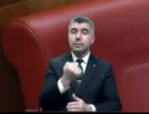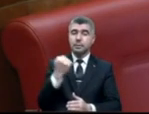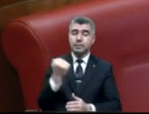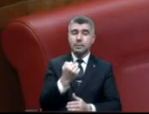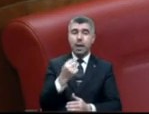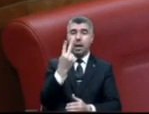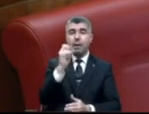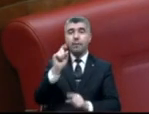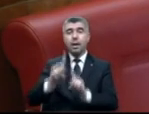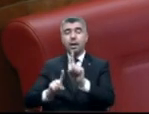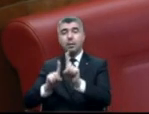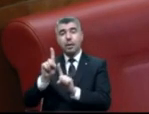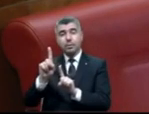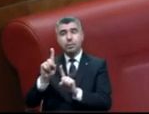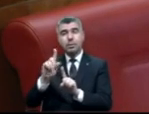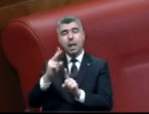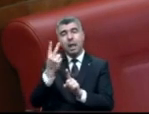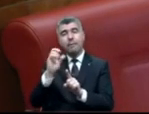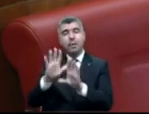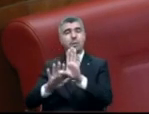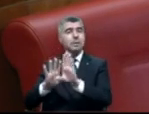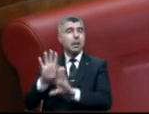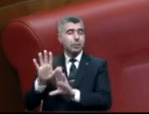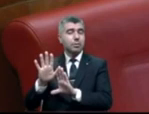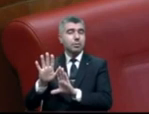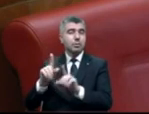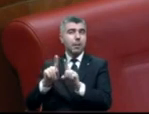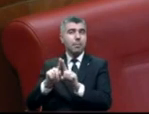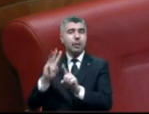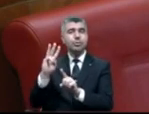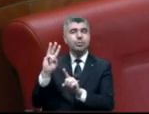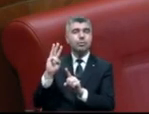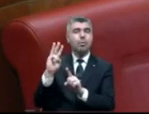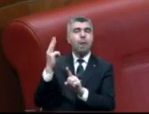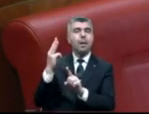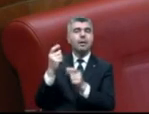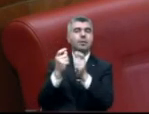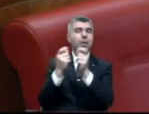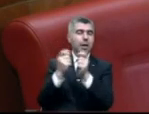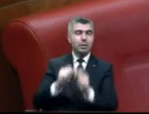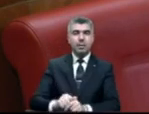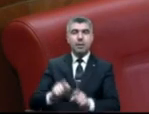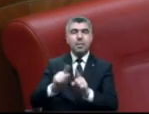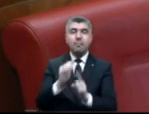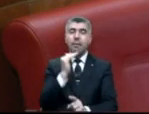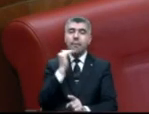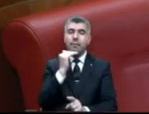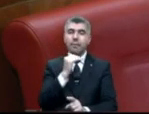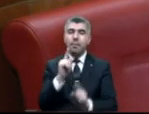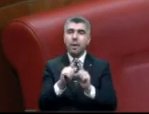منذ 2011-2015 تقريبا بحال لاسمير، وكذا تسريع إخراج نصوص قانونية